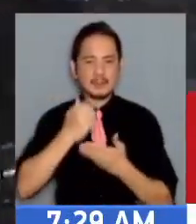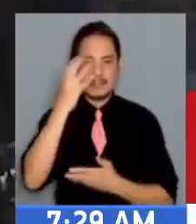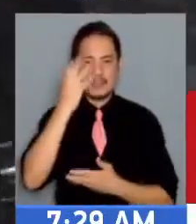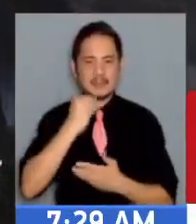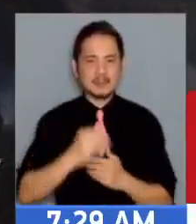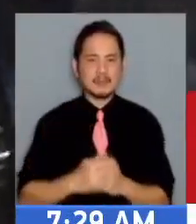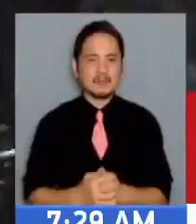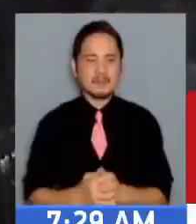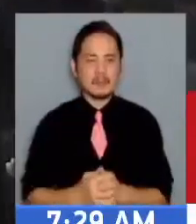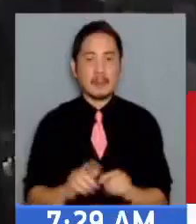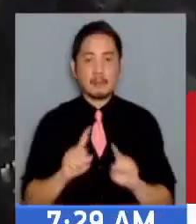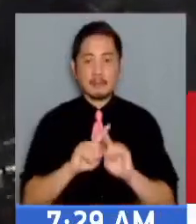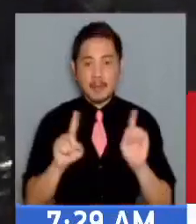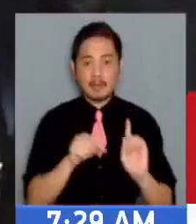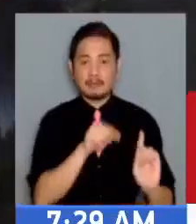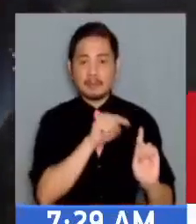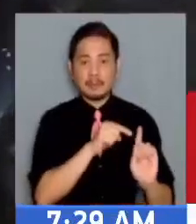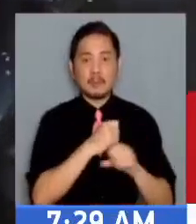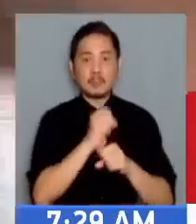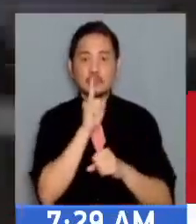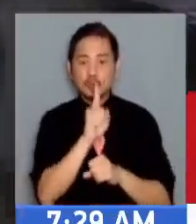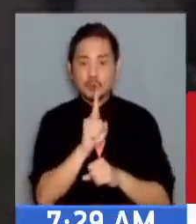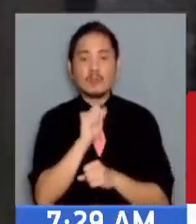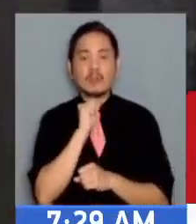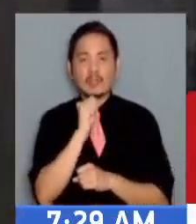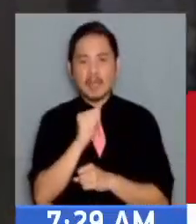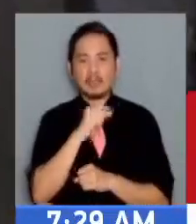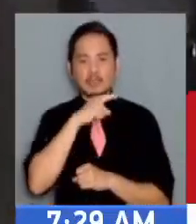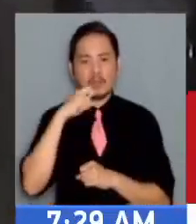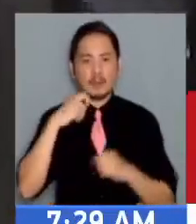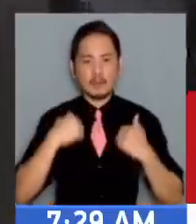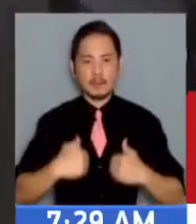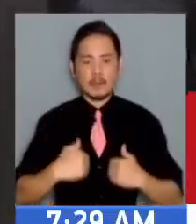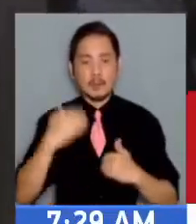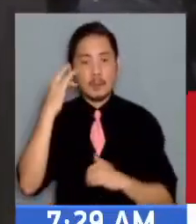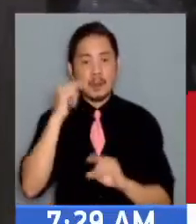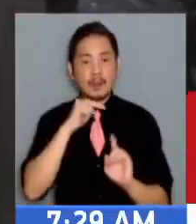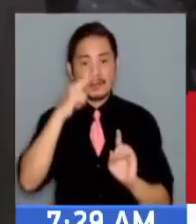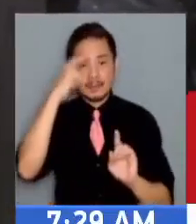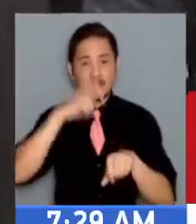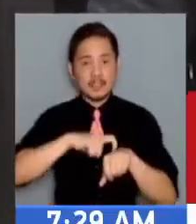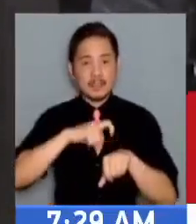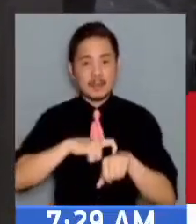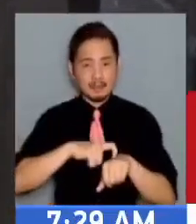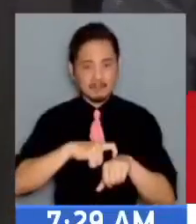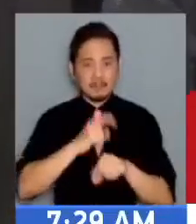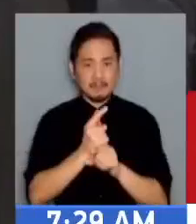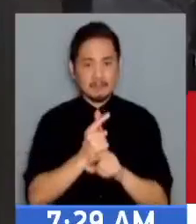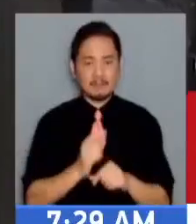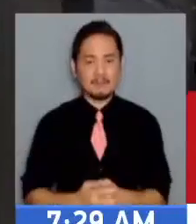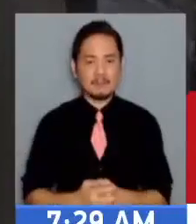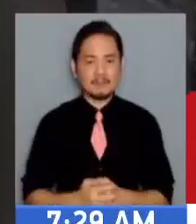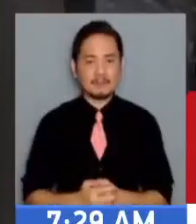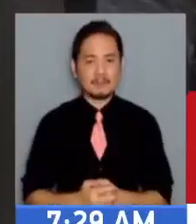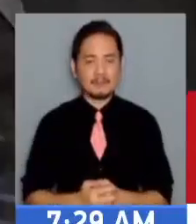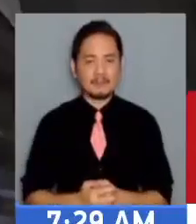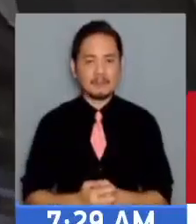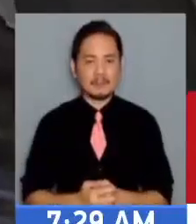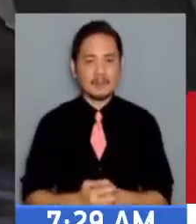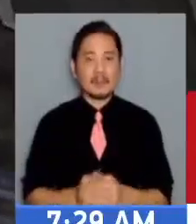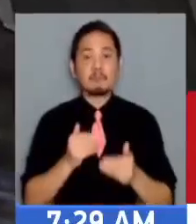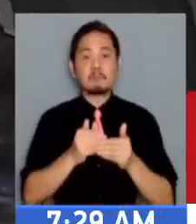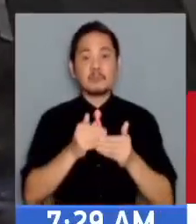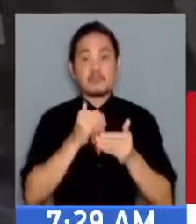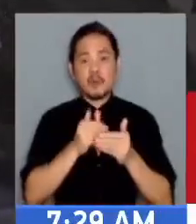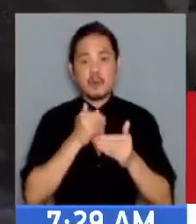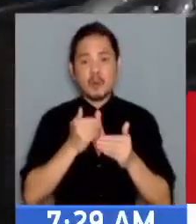hindi siya madedehydrate lalo ngayong tag-init. Umiinit din. Kaya pag ano, bago maliligo muna saglit,